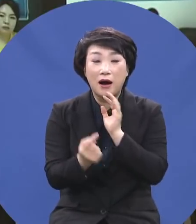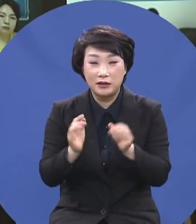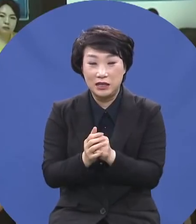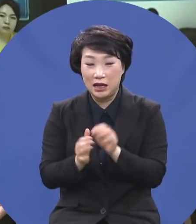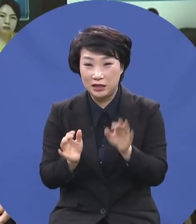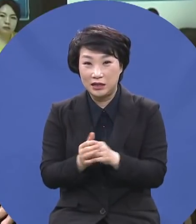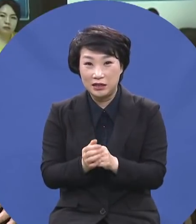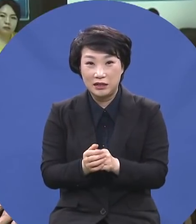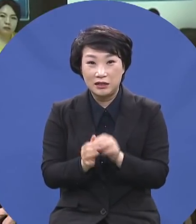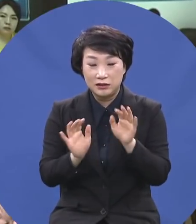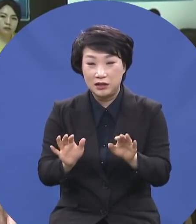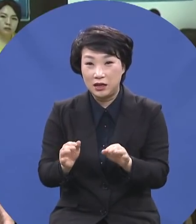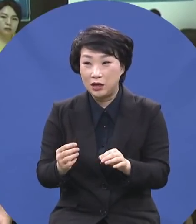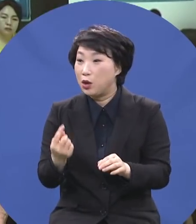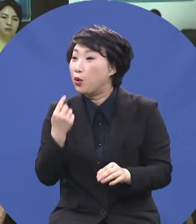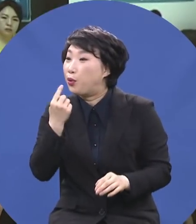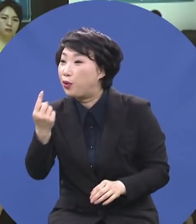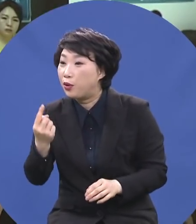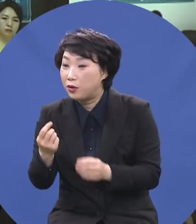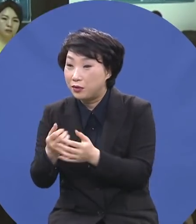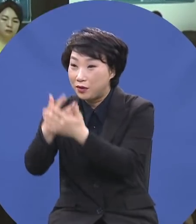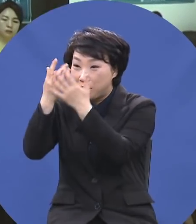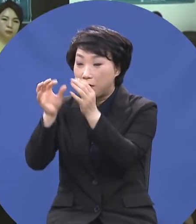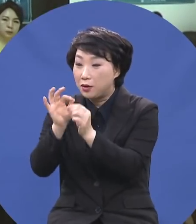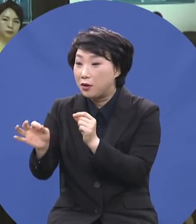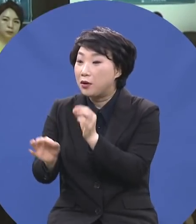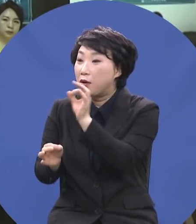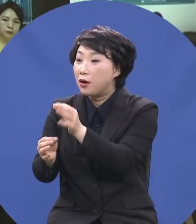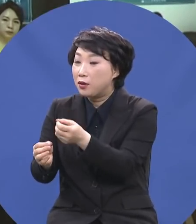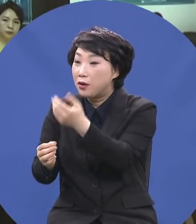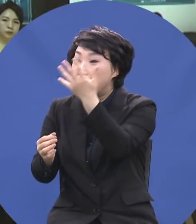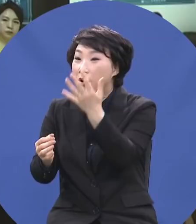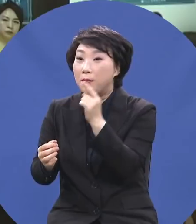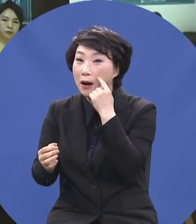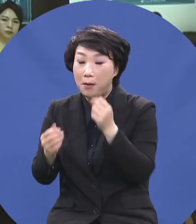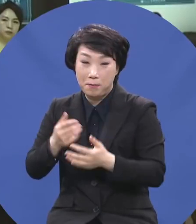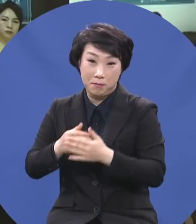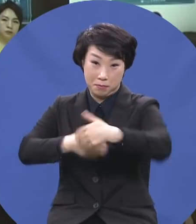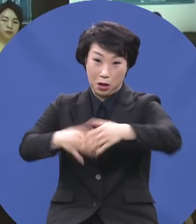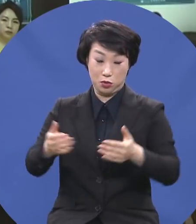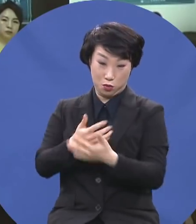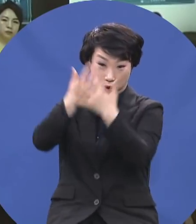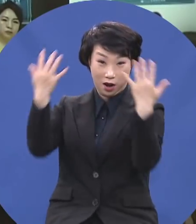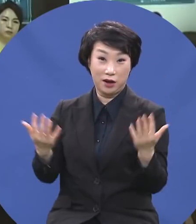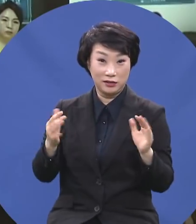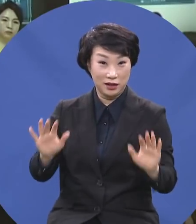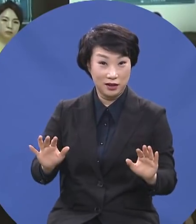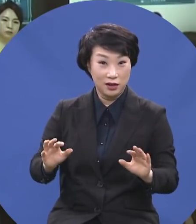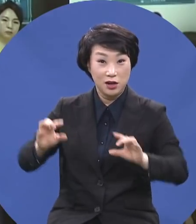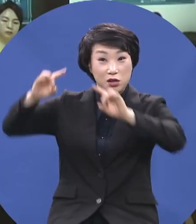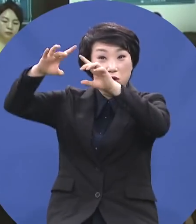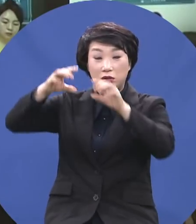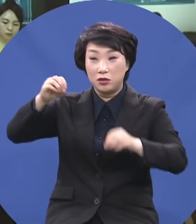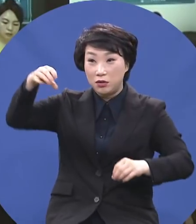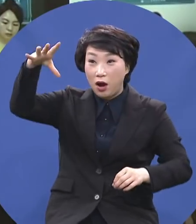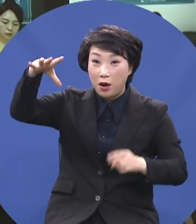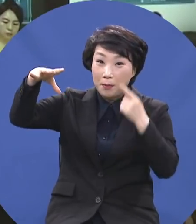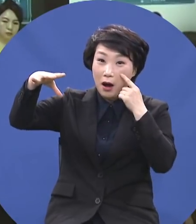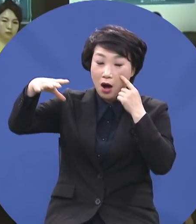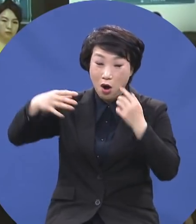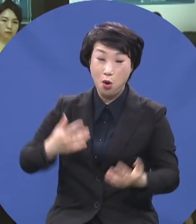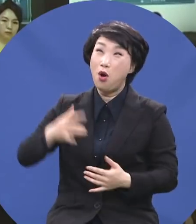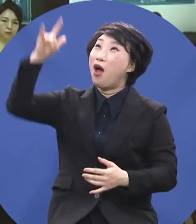확, 촛불이 환합니다. 그러다 전기불을 켜면 태양같이 낫겠잖아요, 여러분. 그런데